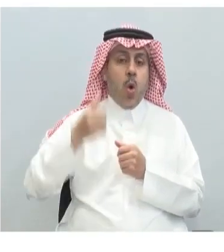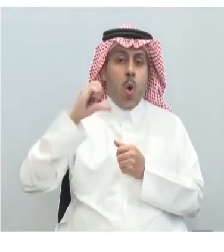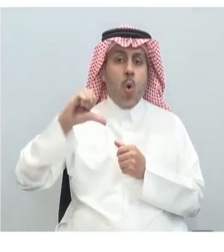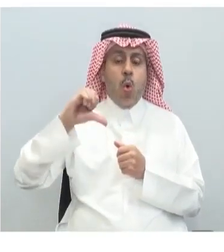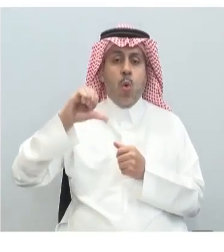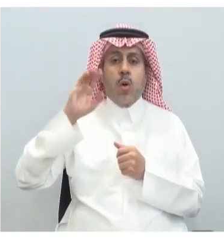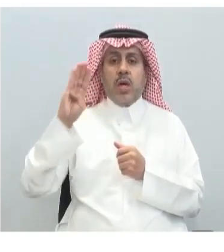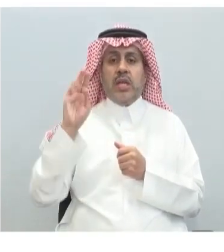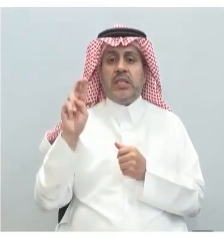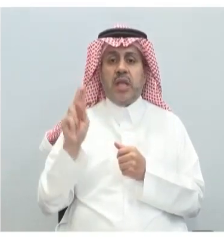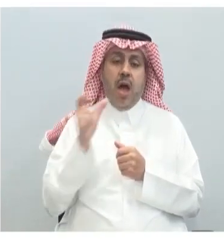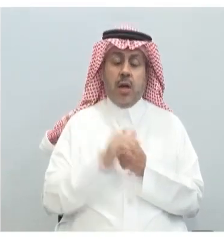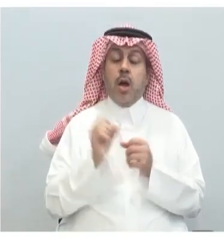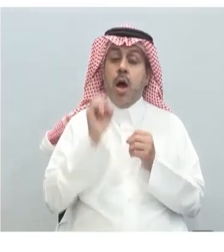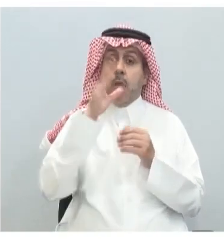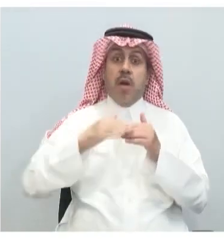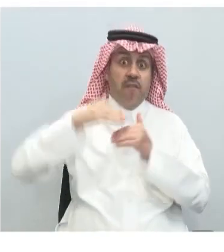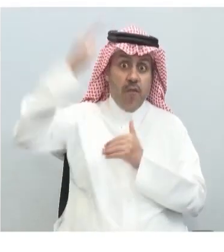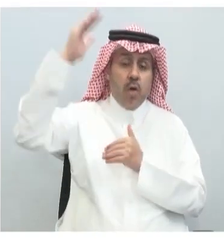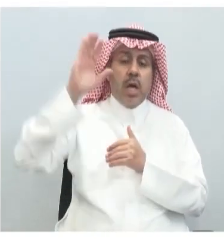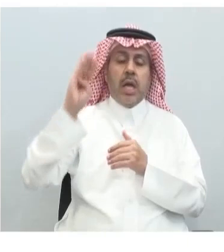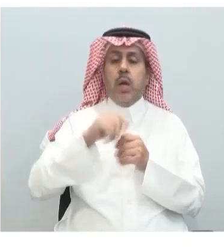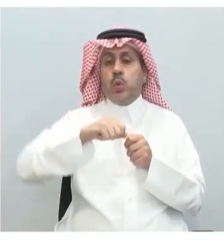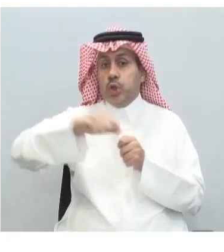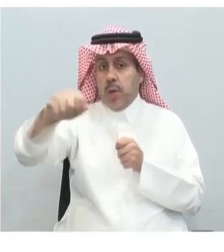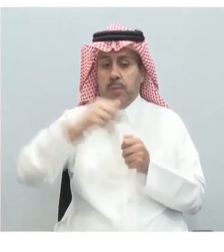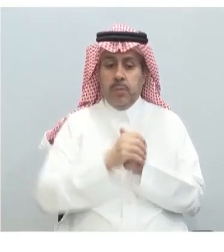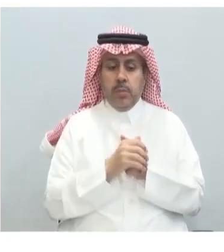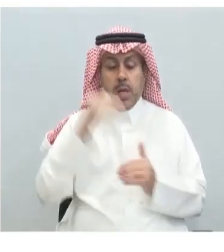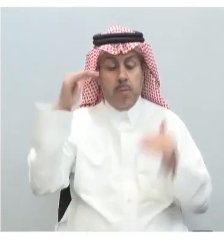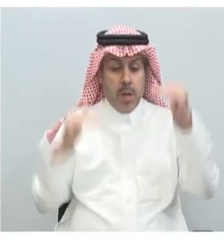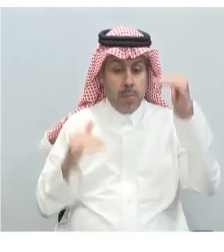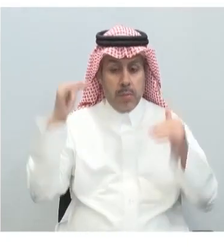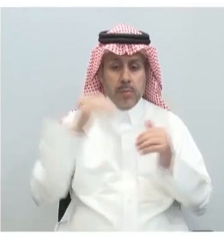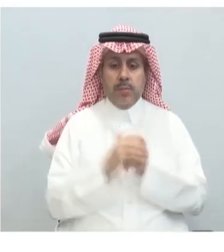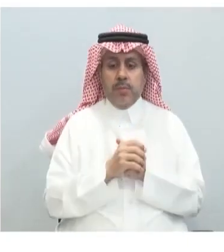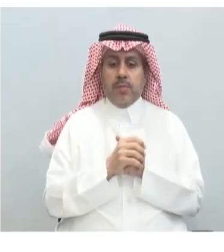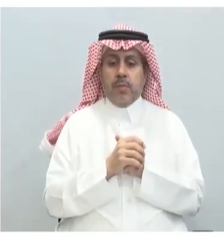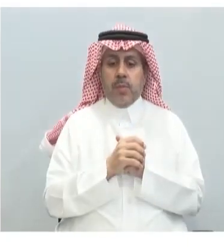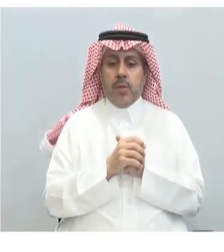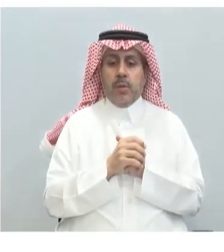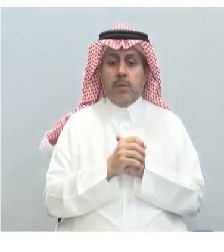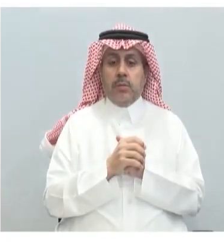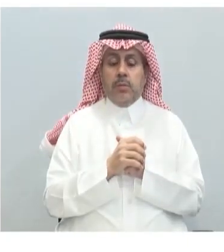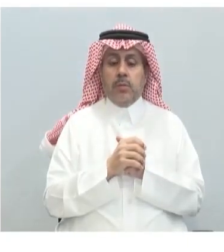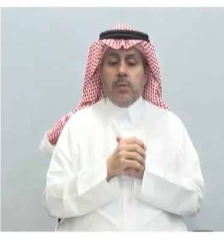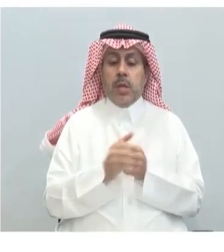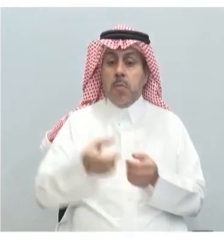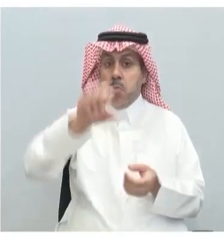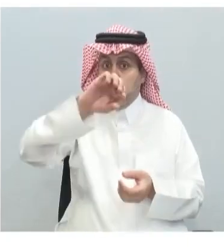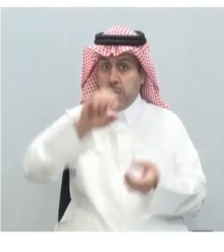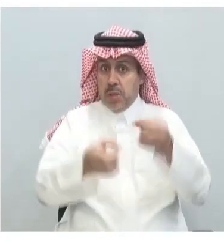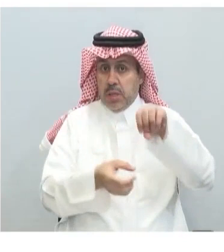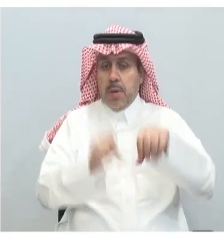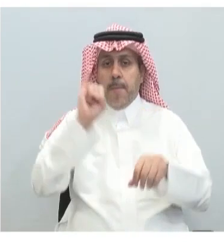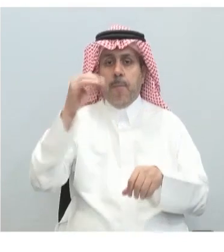كميه اكبر من الطاقه لكل كيلو جرام عندما تقوم بالمقارنه بين الارقام اخيرا ننتقل الى مختبر